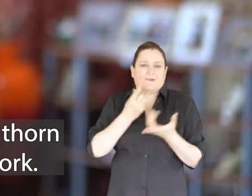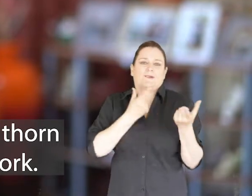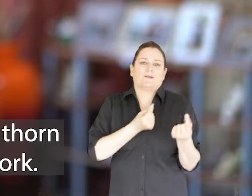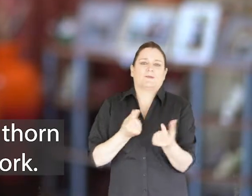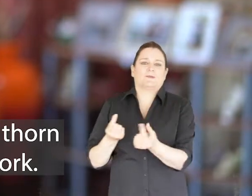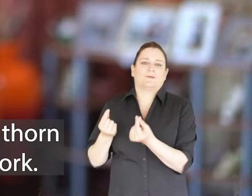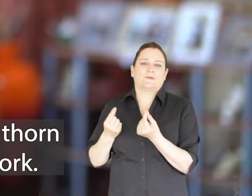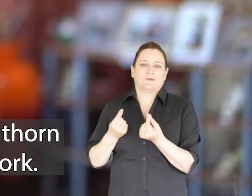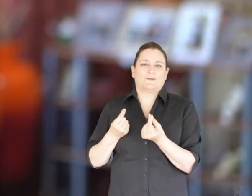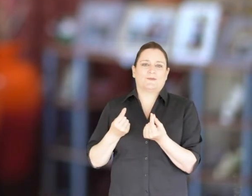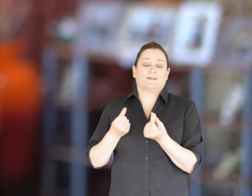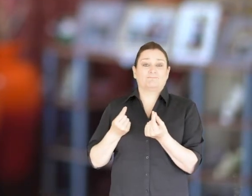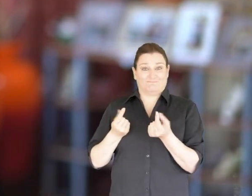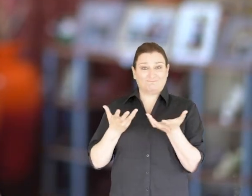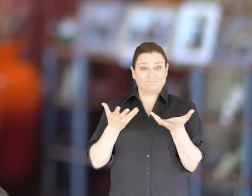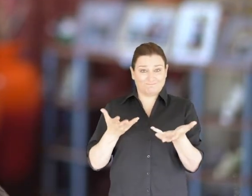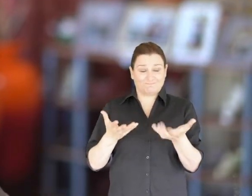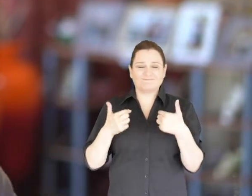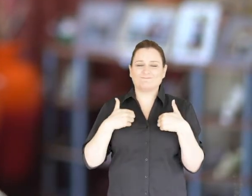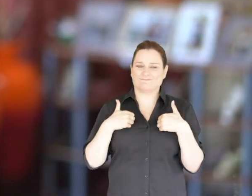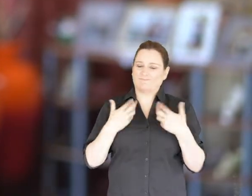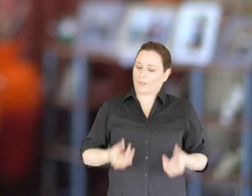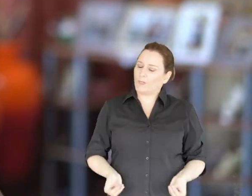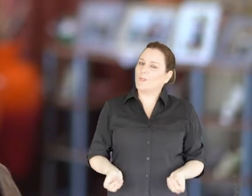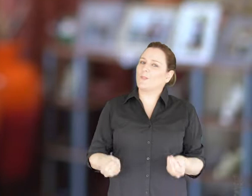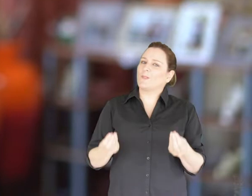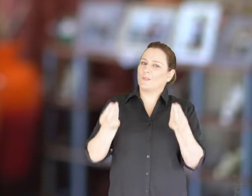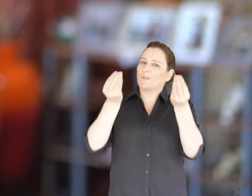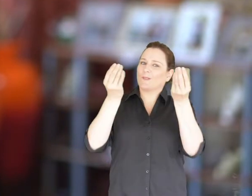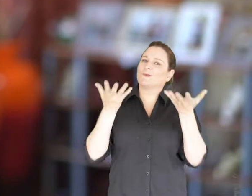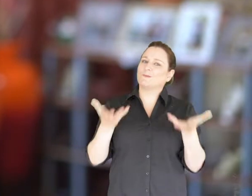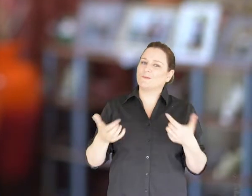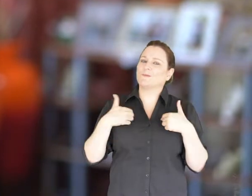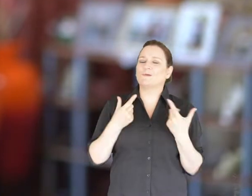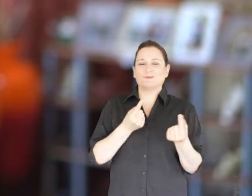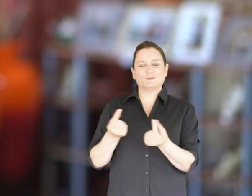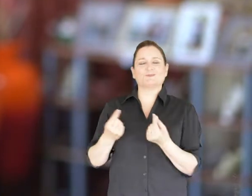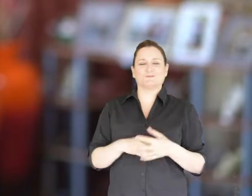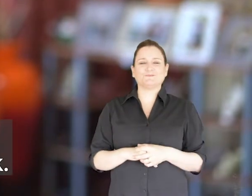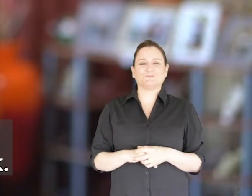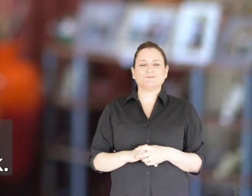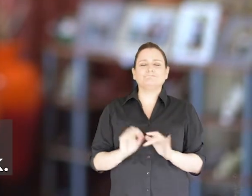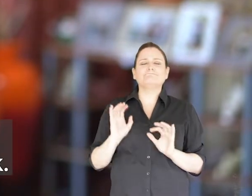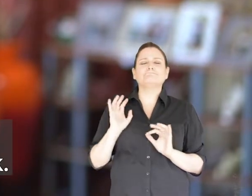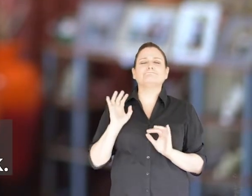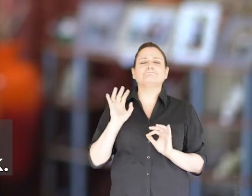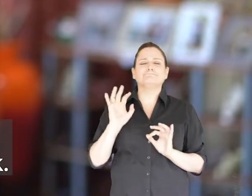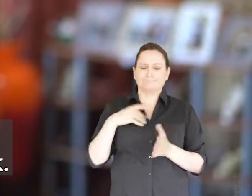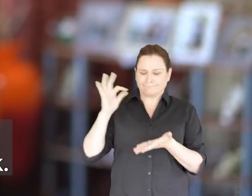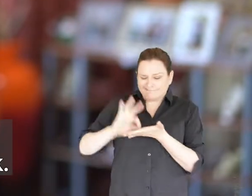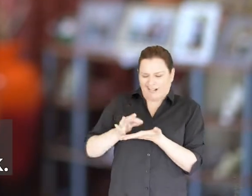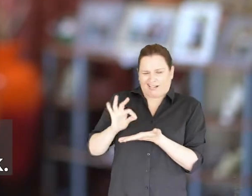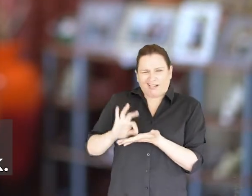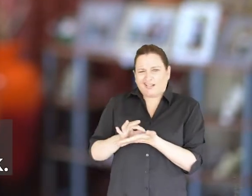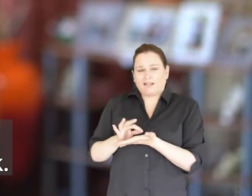om naaldwerk te doen. Dit is al die type dingetjies hoe ons groot geword het. En later was ons mos in